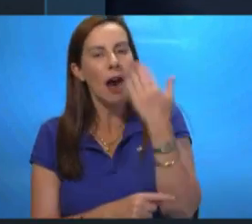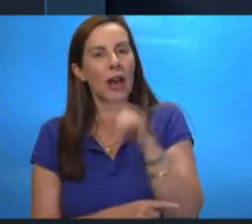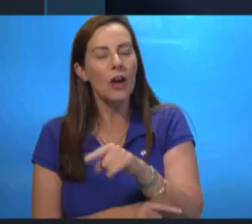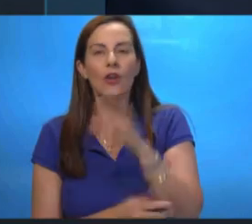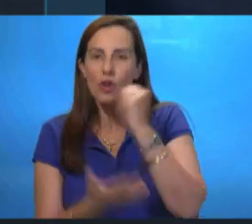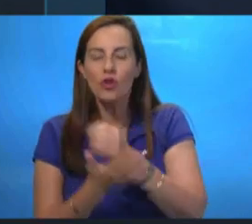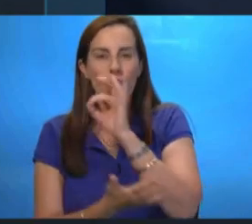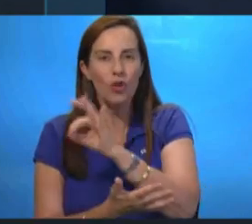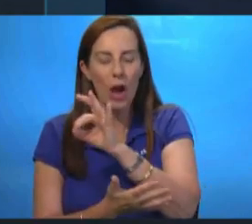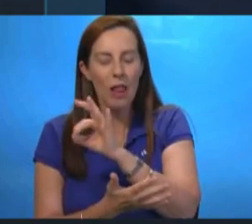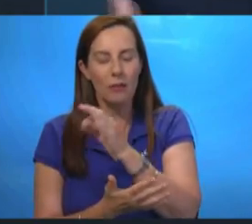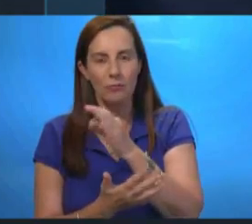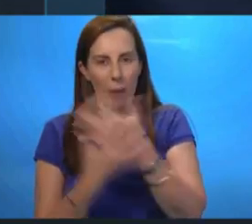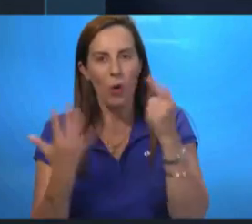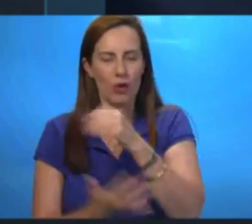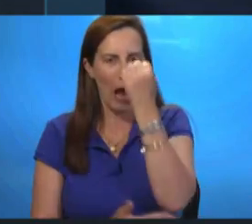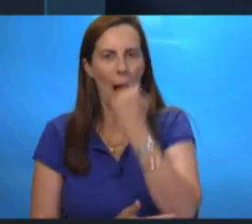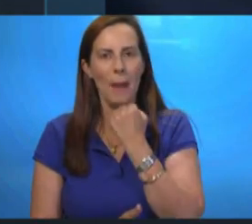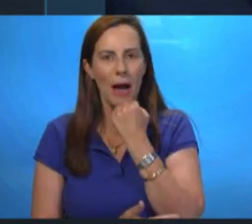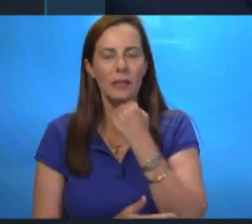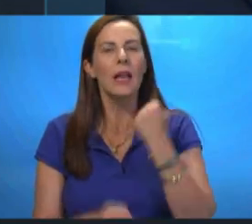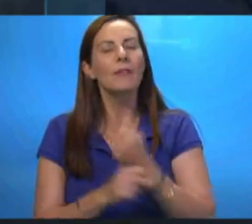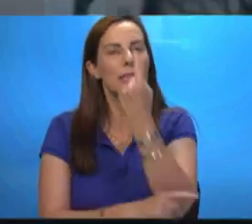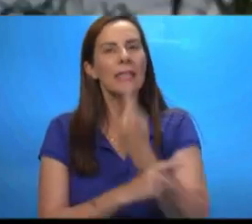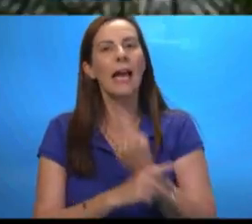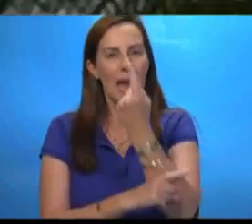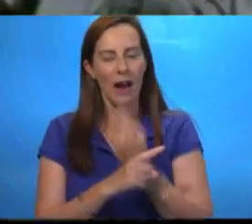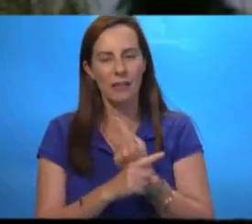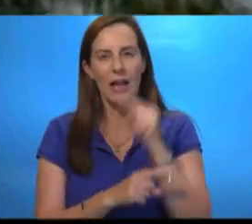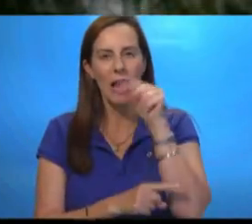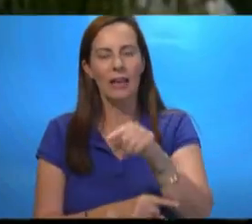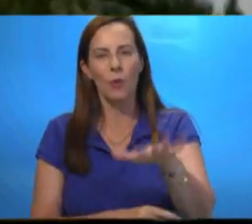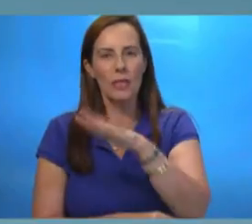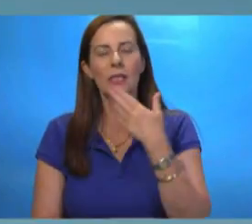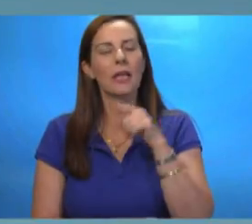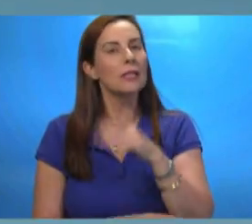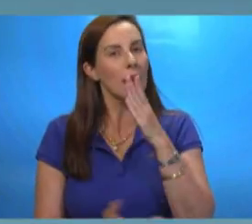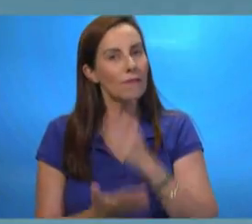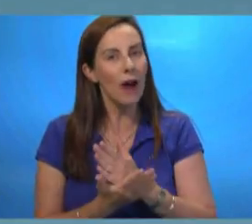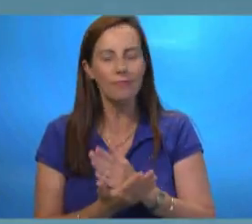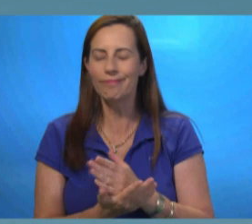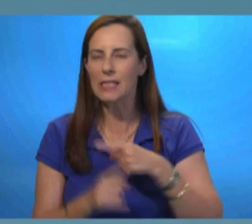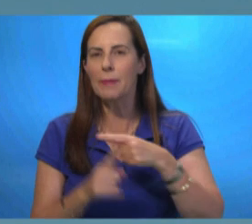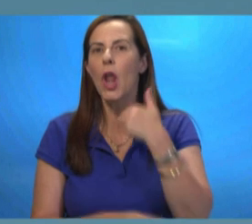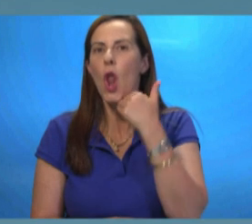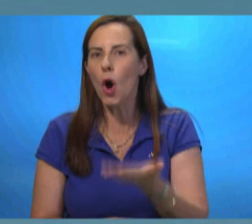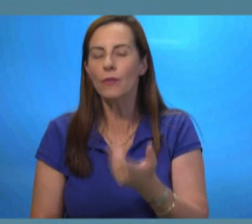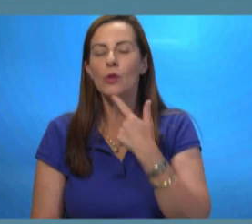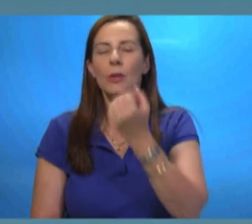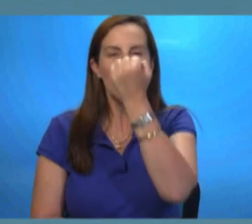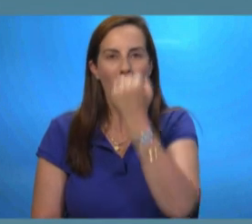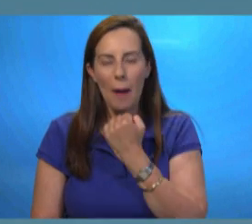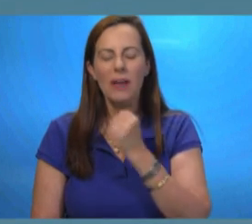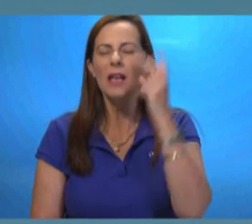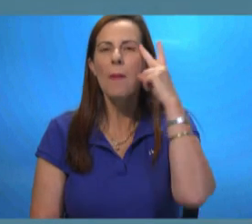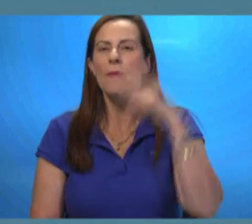באישור מפורש של החמאס לבצע את הירי הזה לכיוון ישראל, וזה כבר סימן לא טוב, זה סימן שחמאס מבין